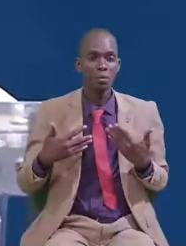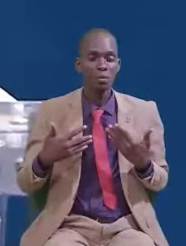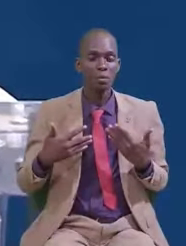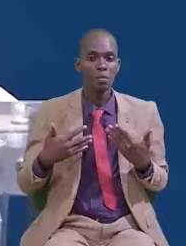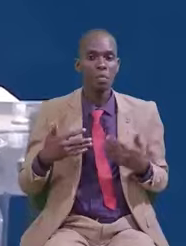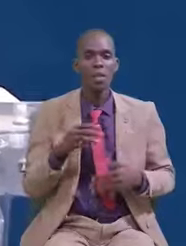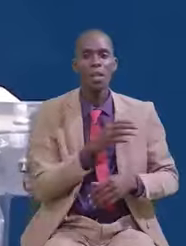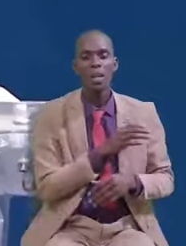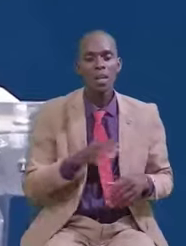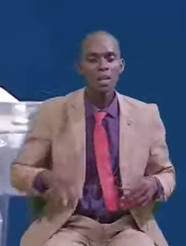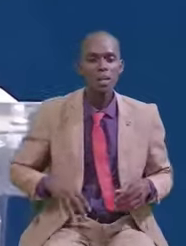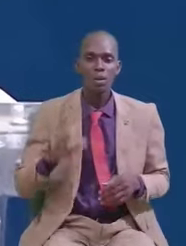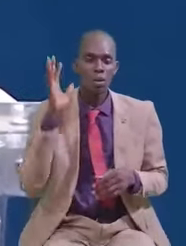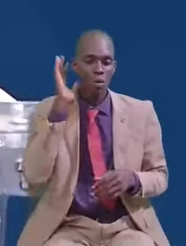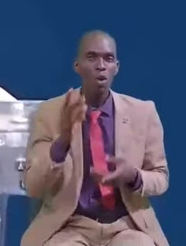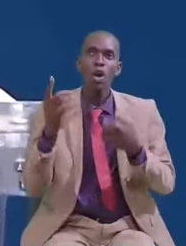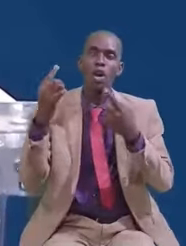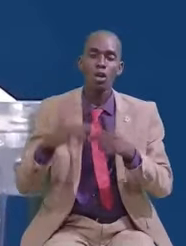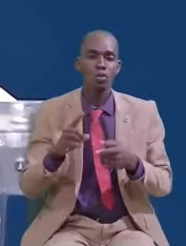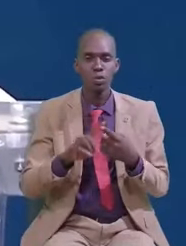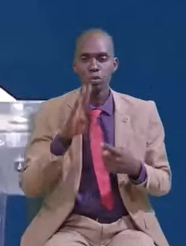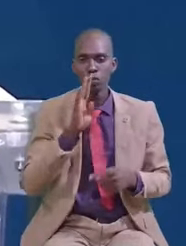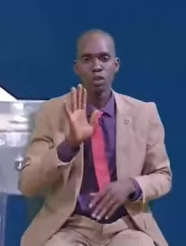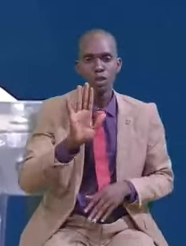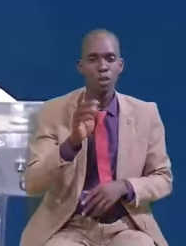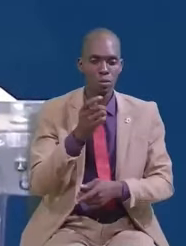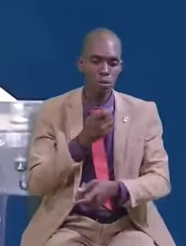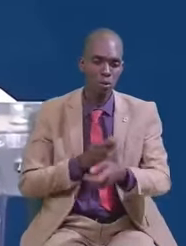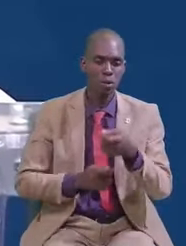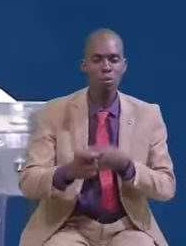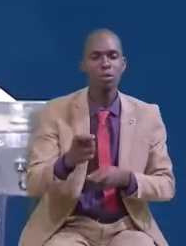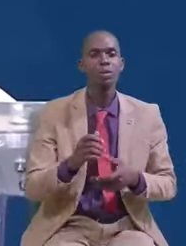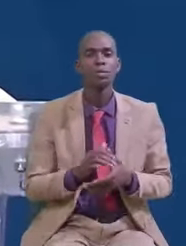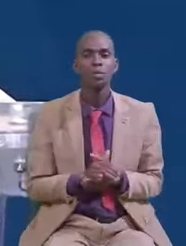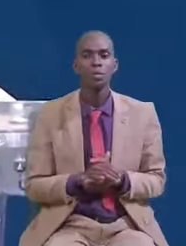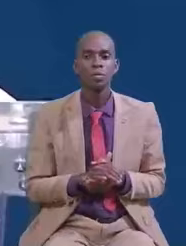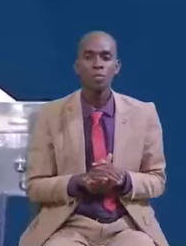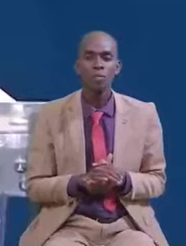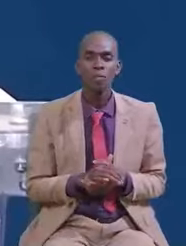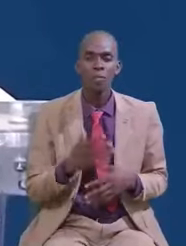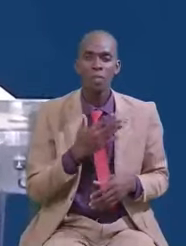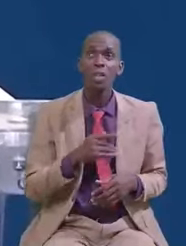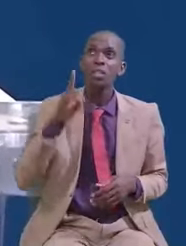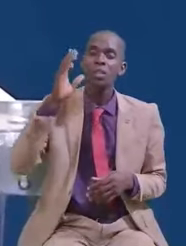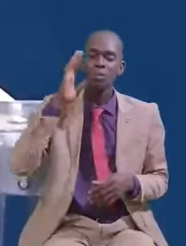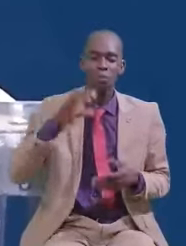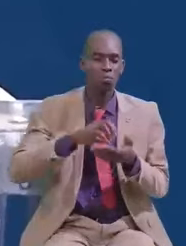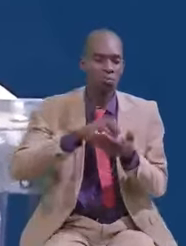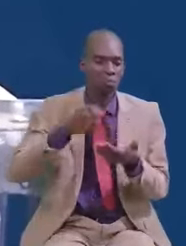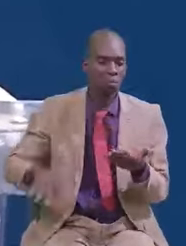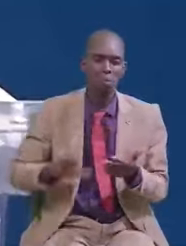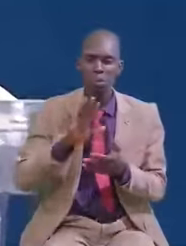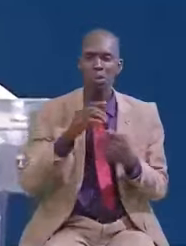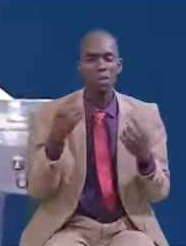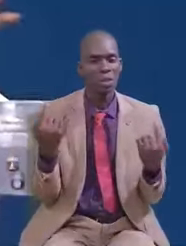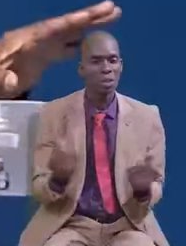Que Christ va venir être votre substitut. Il va ôter tous vos péchés. Il